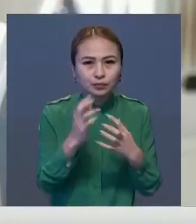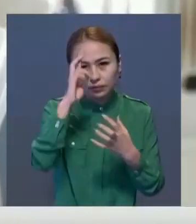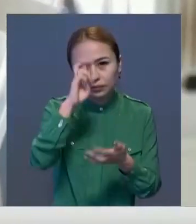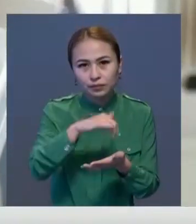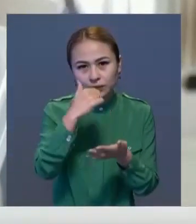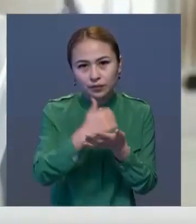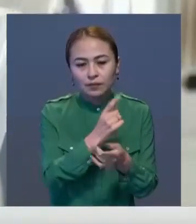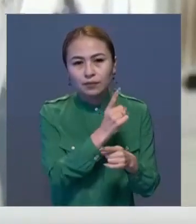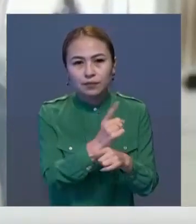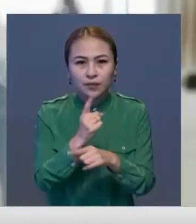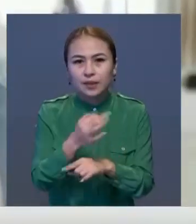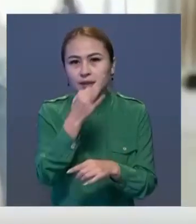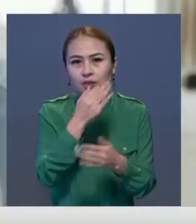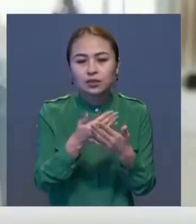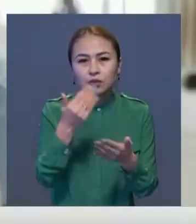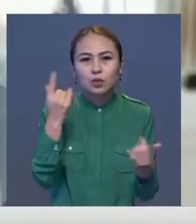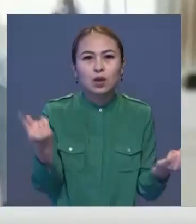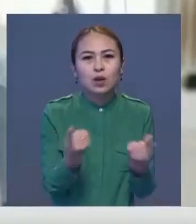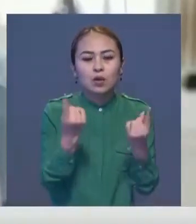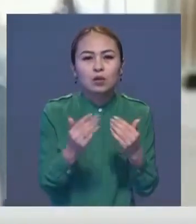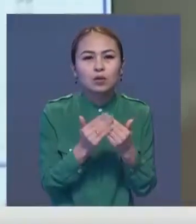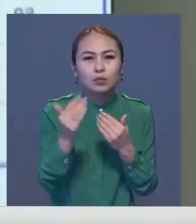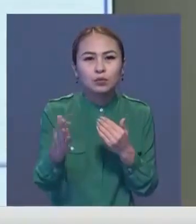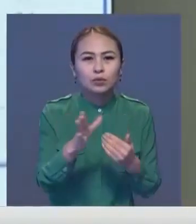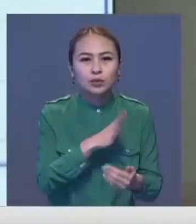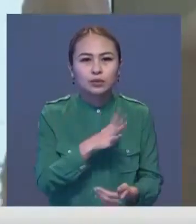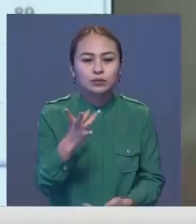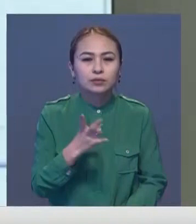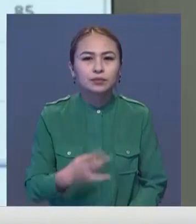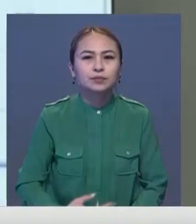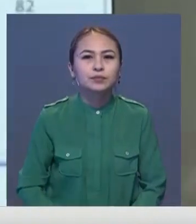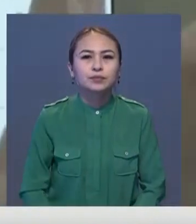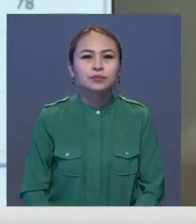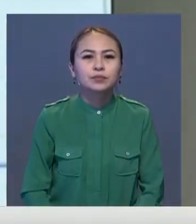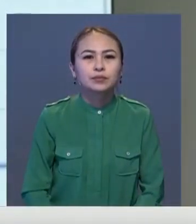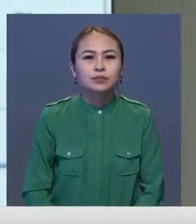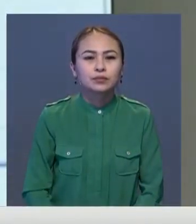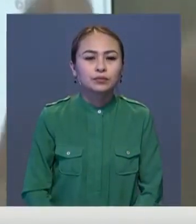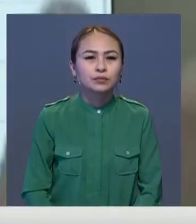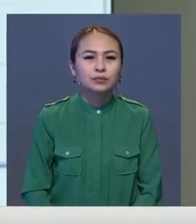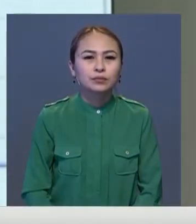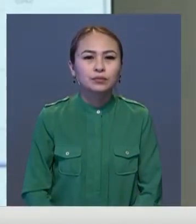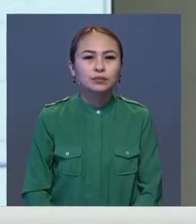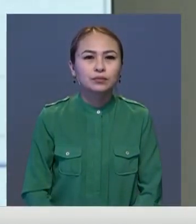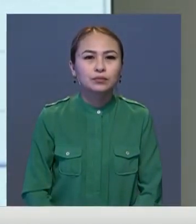мемлекет басшыларын шектеу шараларын тым ерте жеңілдетуден аулақ болуға үндейді.